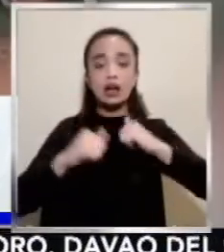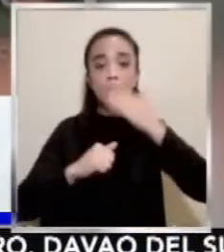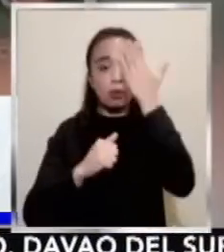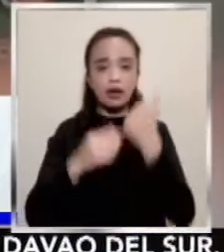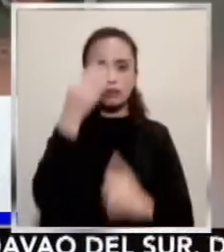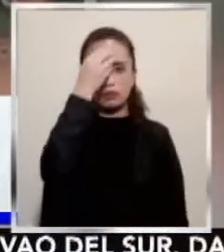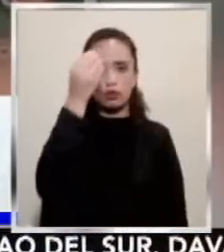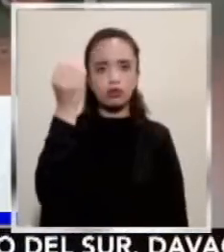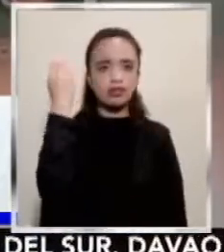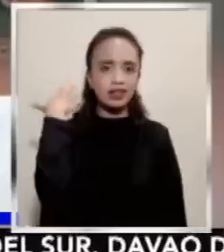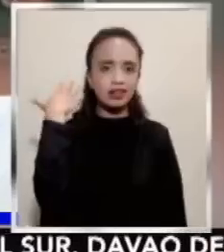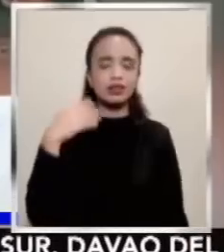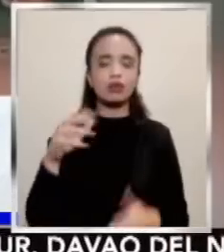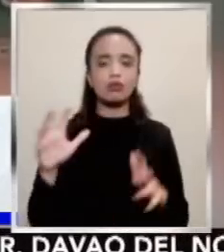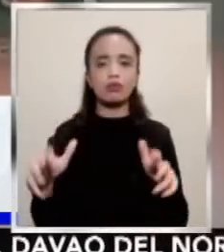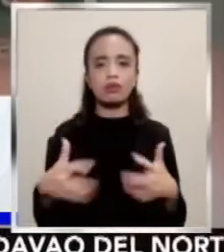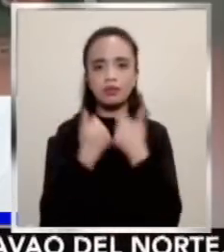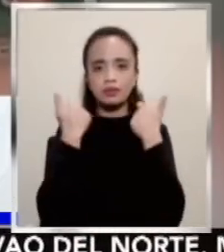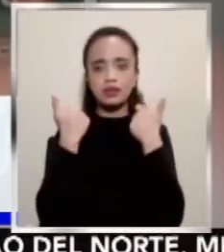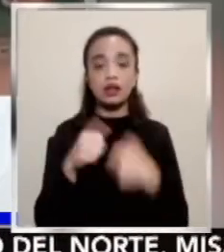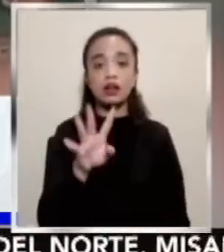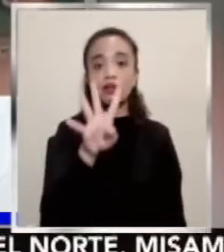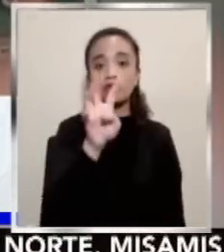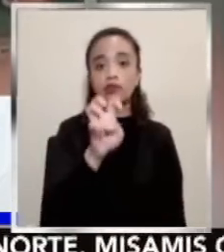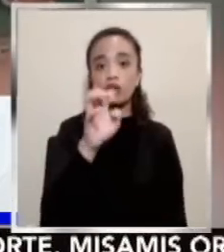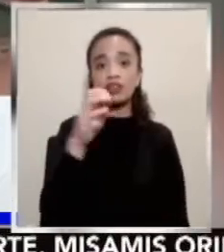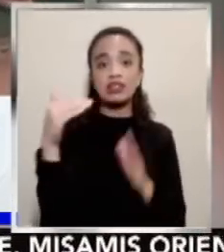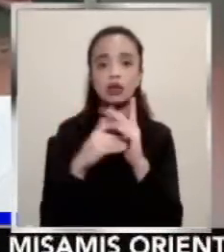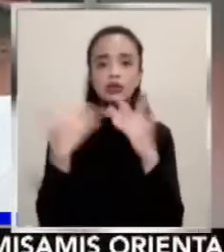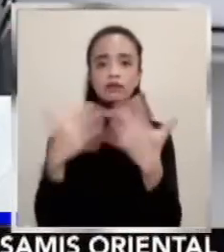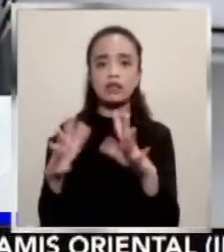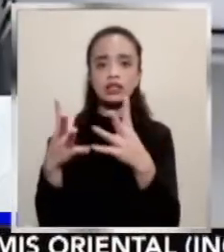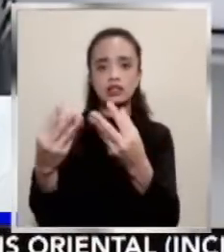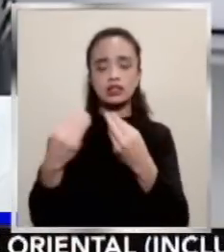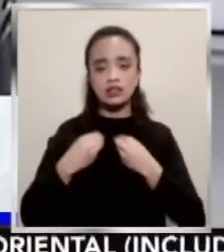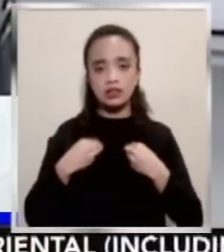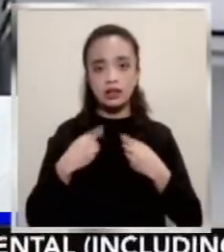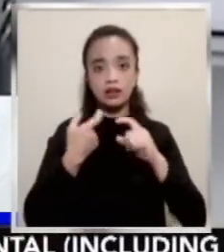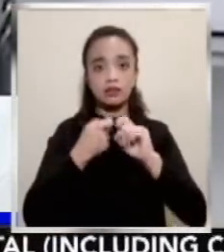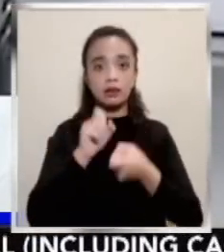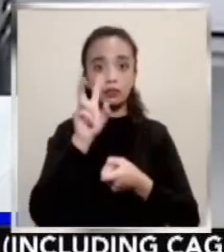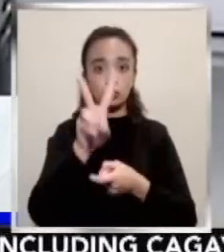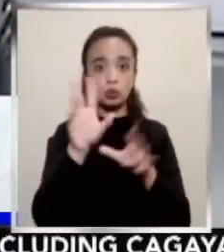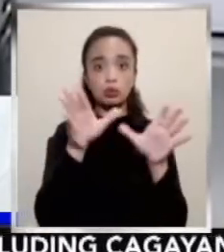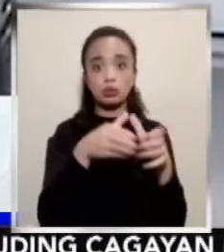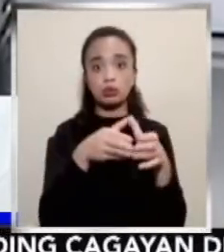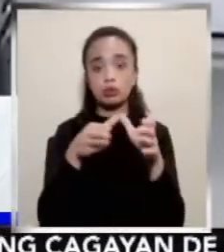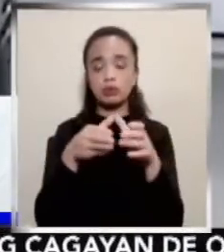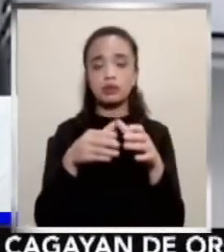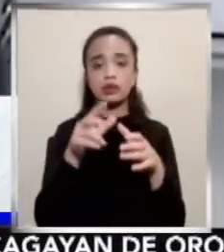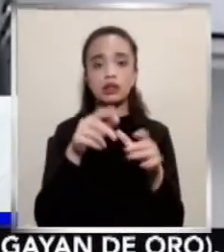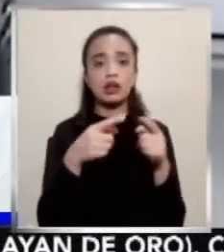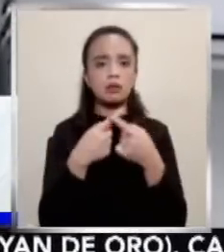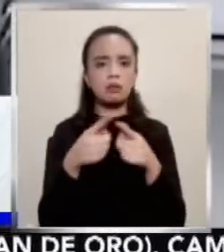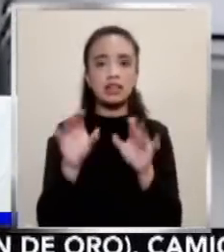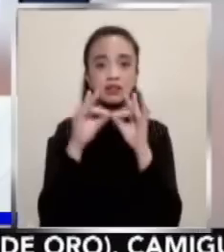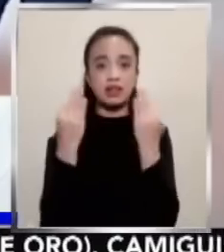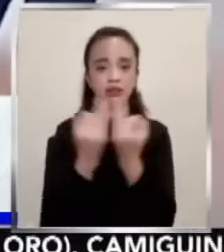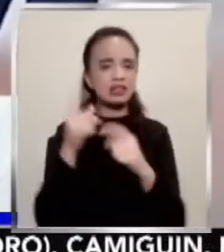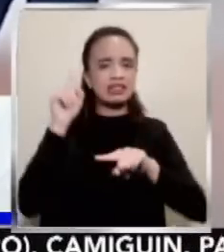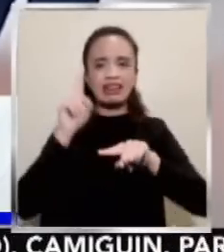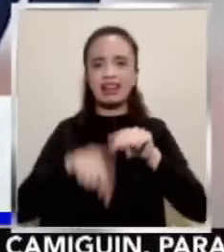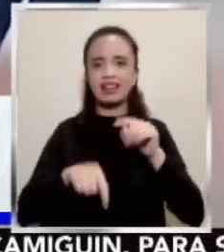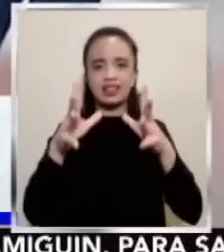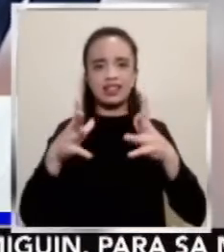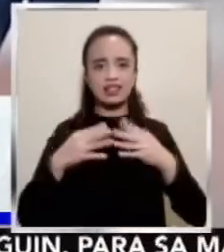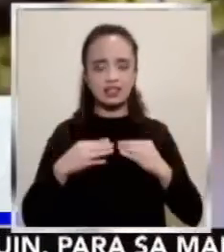Nasa 400,000 piso raw ang natanggap niya mula sa dalawang partido. Pero hindi ito matanggap ng pamilya Ramos, lalo't hindi